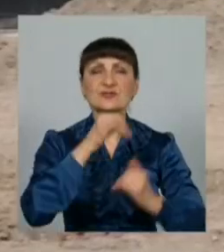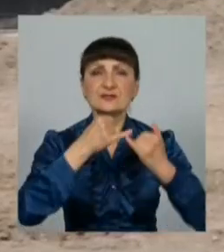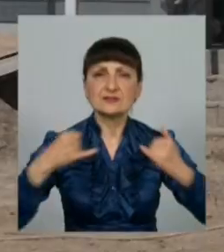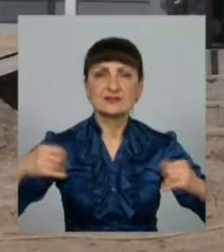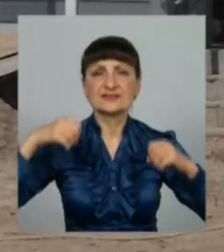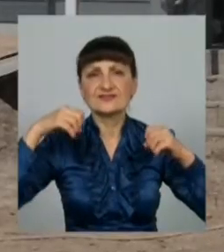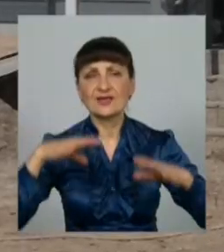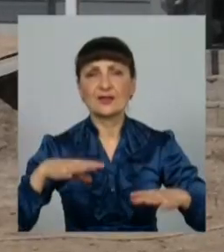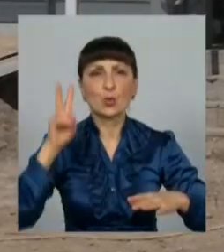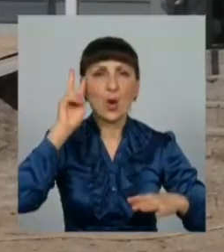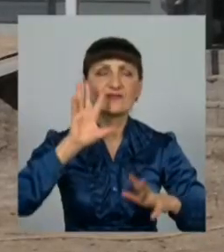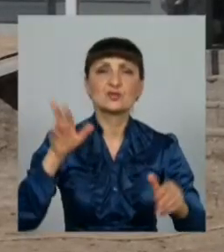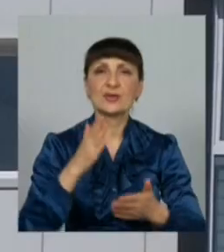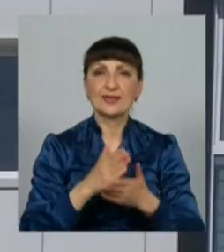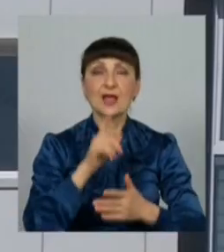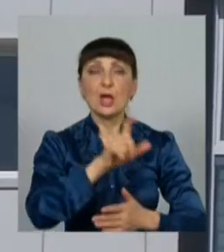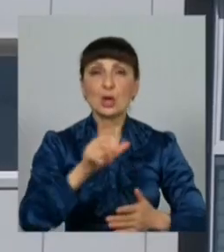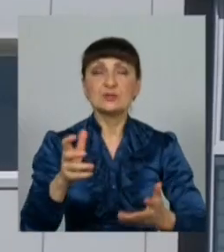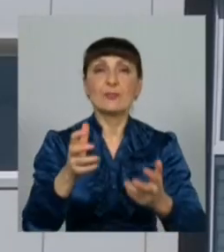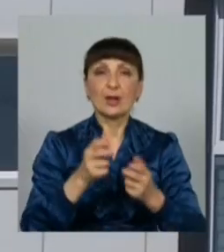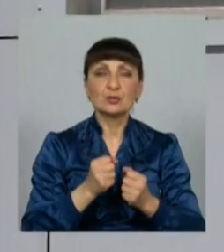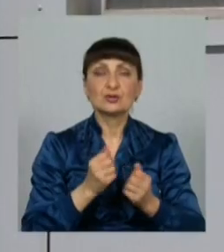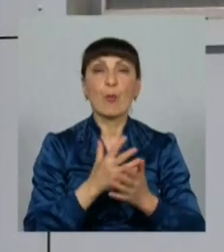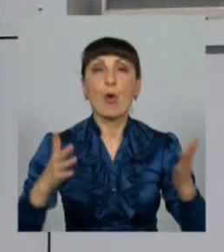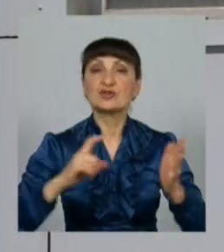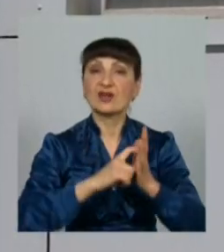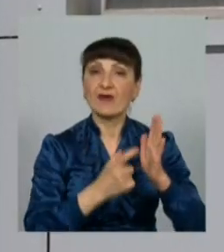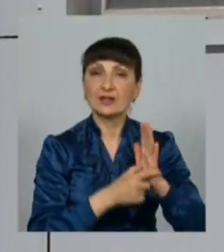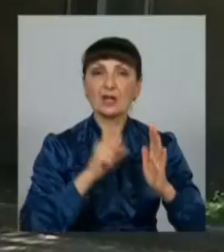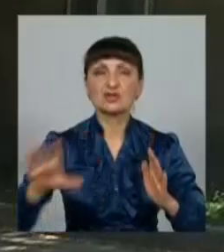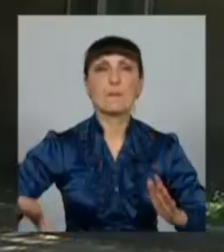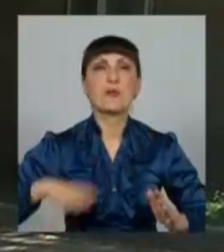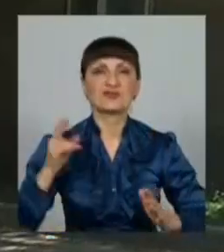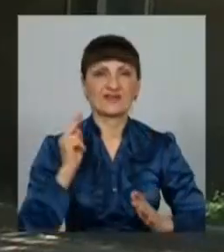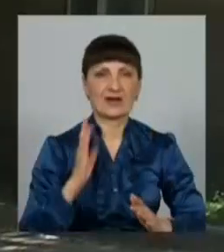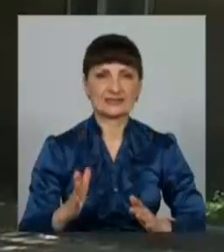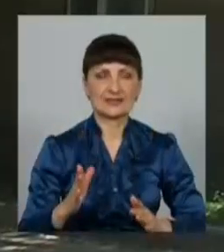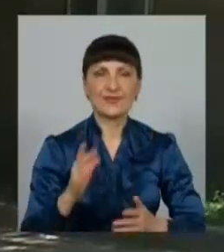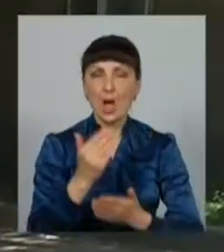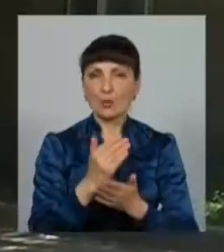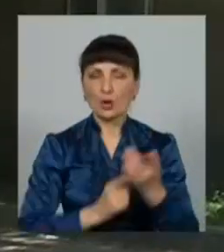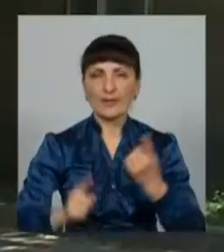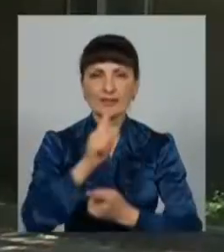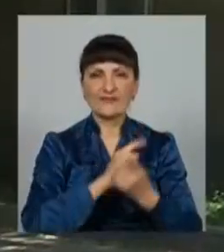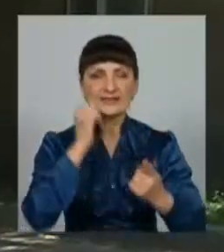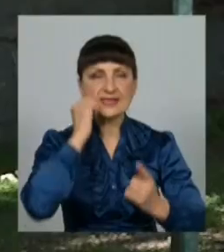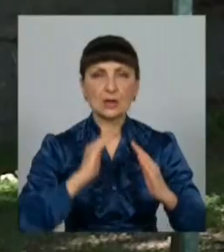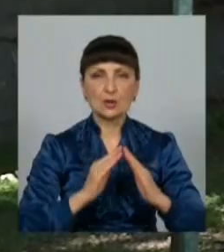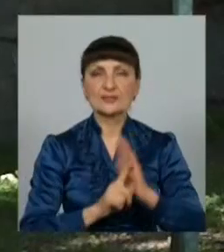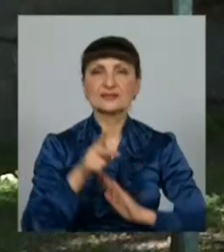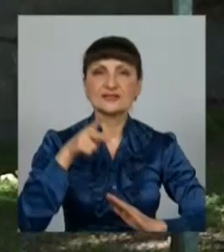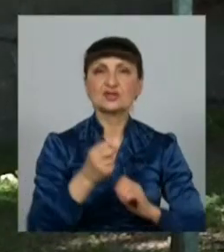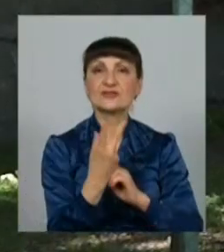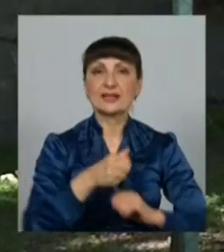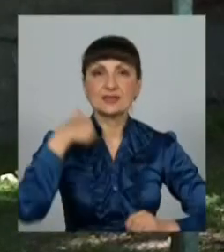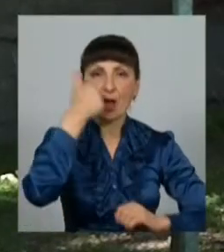коммуникации, то, что жители получат даже больше квадратов, чем они имели. Программу реновации ветхих домов запустили в